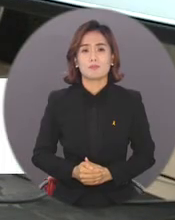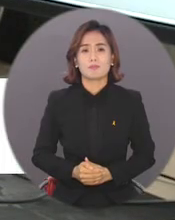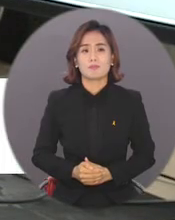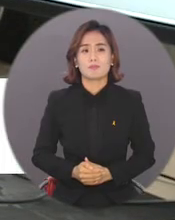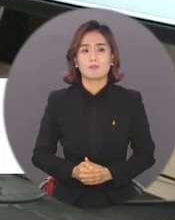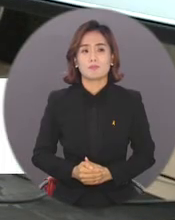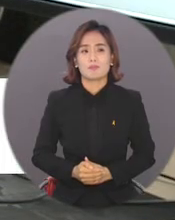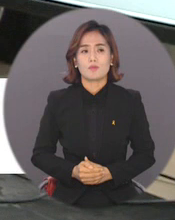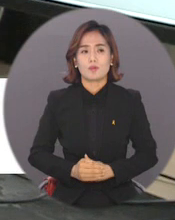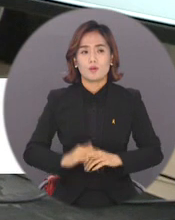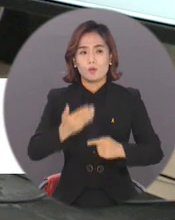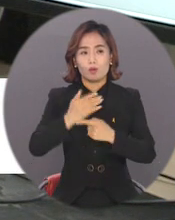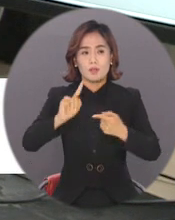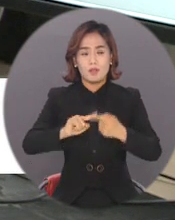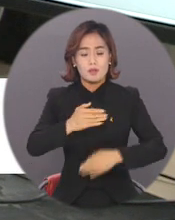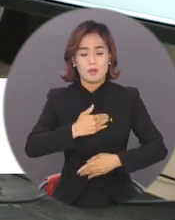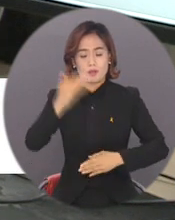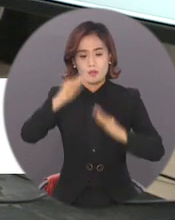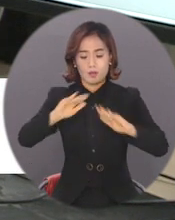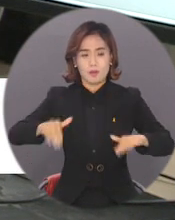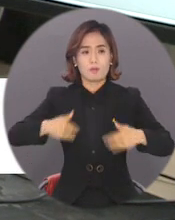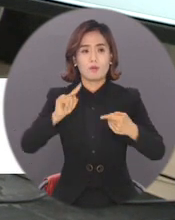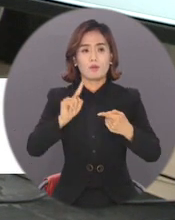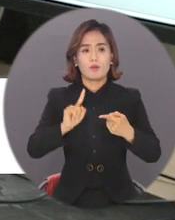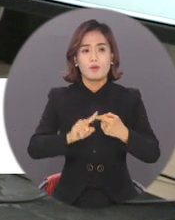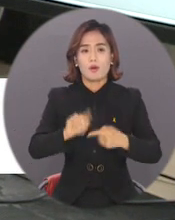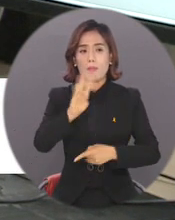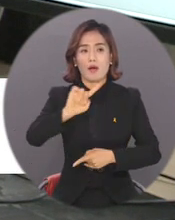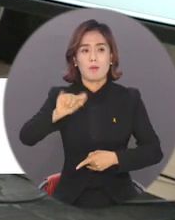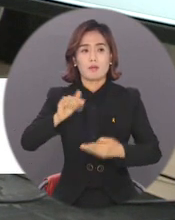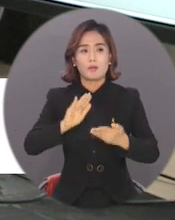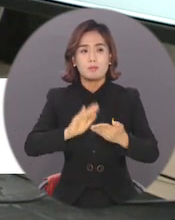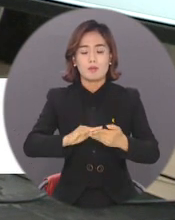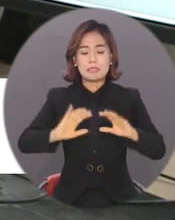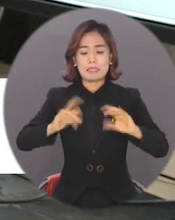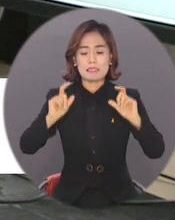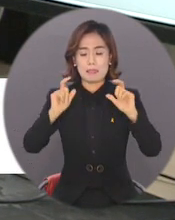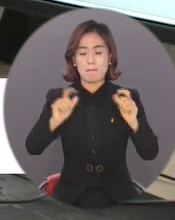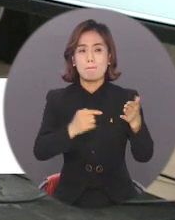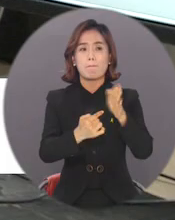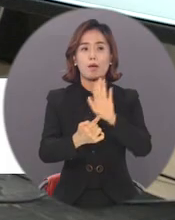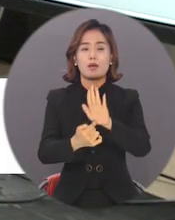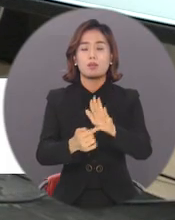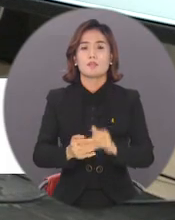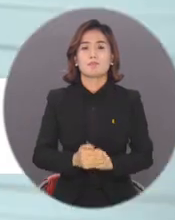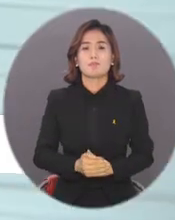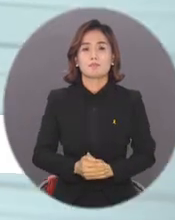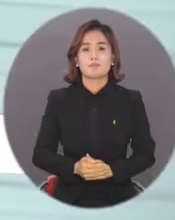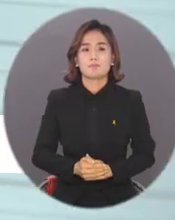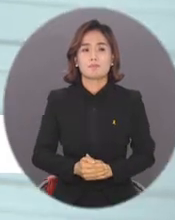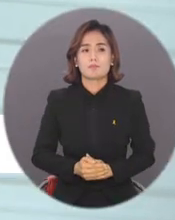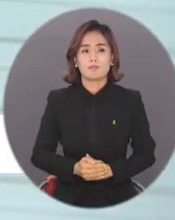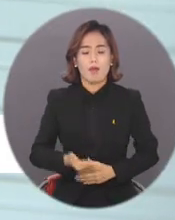공동으로 시범 선언으로 채택하겠습니다. 그래서 전남대학교 동아시기장 박관영이 나가지고 시범 선언을 낭독하겠습니다.